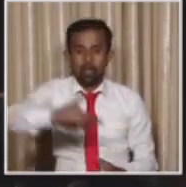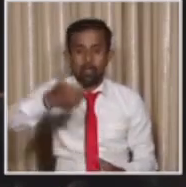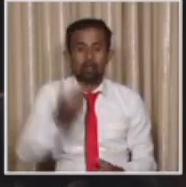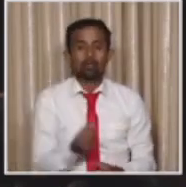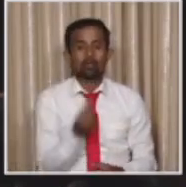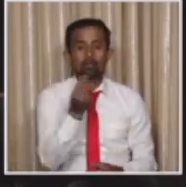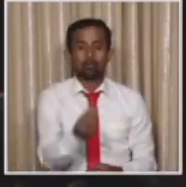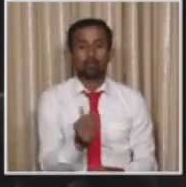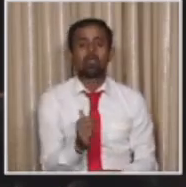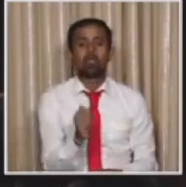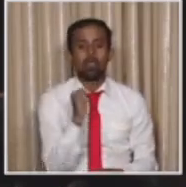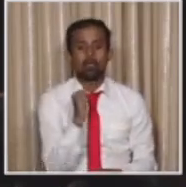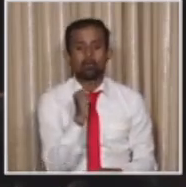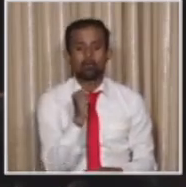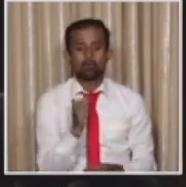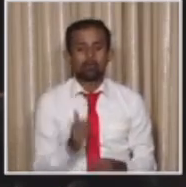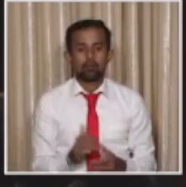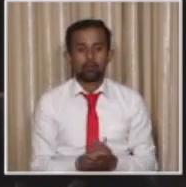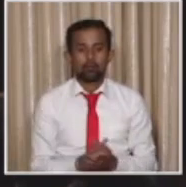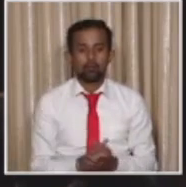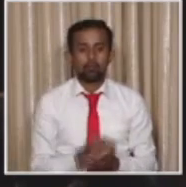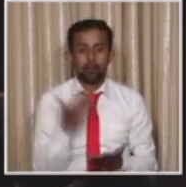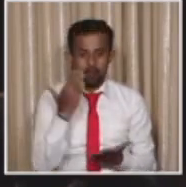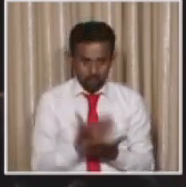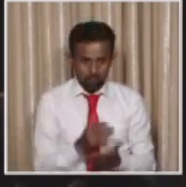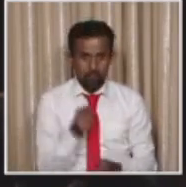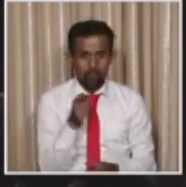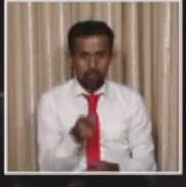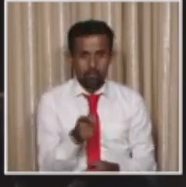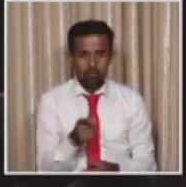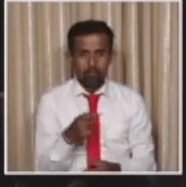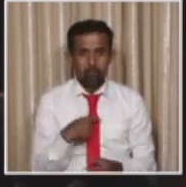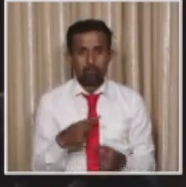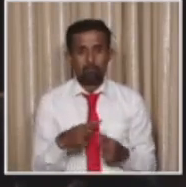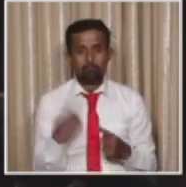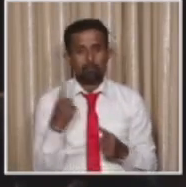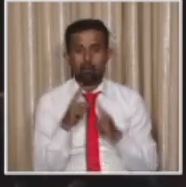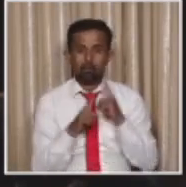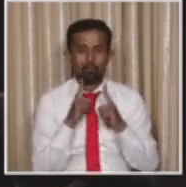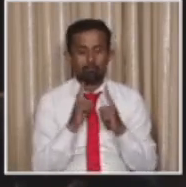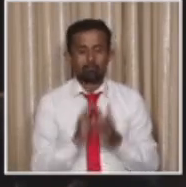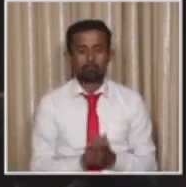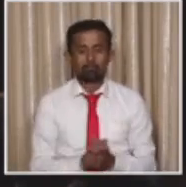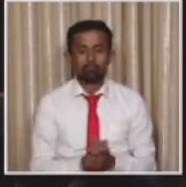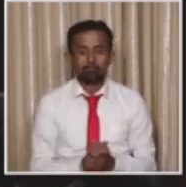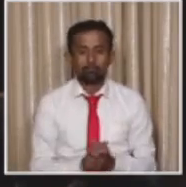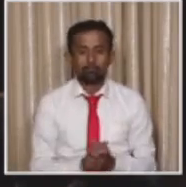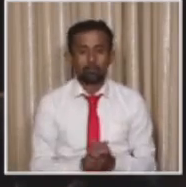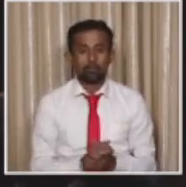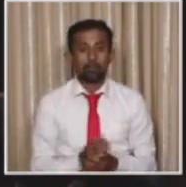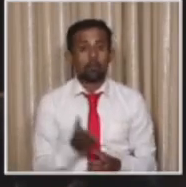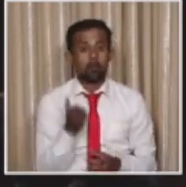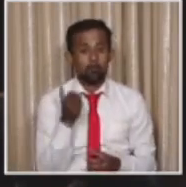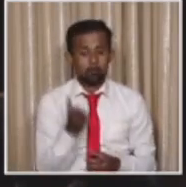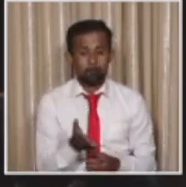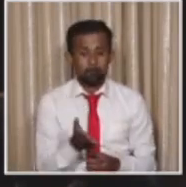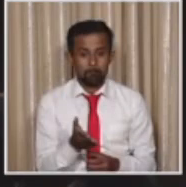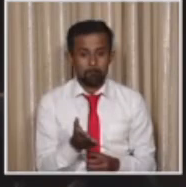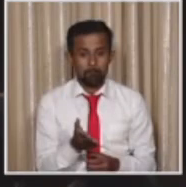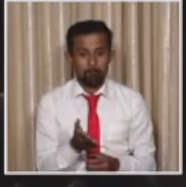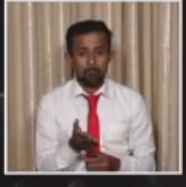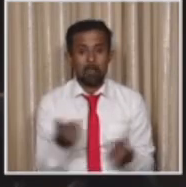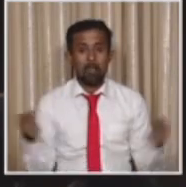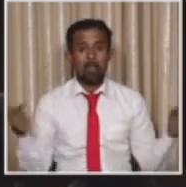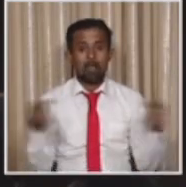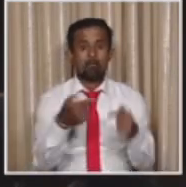තව තවත් මේක සිද්ධ වෙන එක නවත්ත ගන්න නම් අපිට වෙනම කතා කරන්න පුළුවන්. හැබැයි මේ